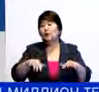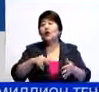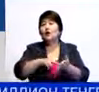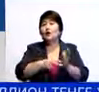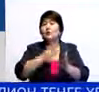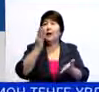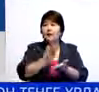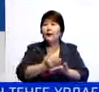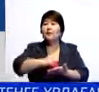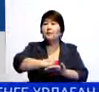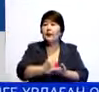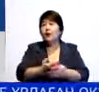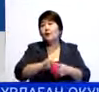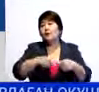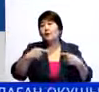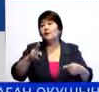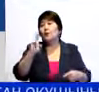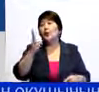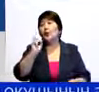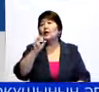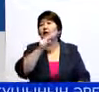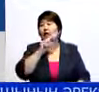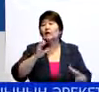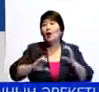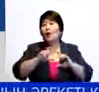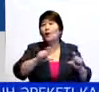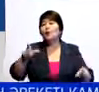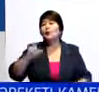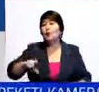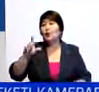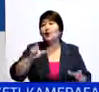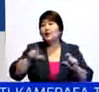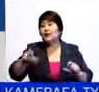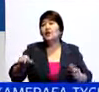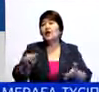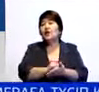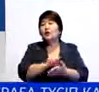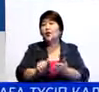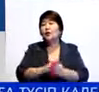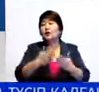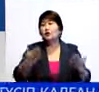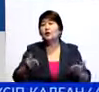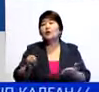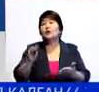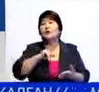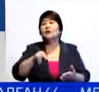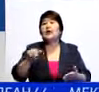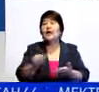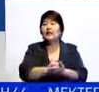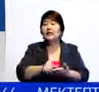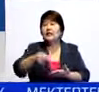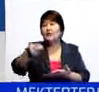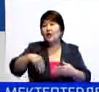бар, арада бекітілген. Одан бөлек Қорқыт Ата университетінің студенттерінің дипломдық жұмыстарына рецензия береміз